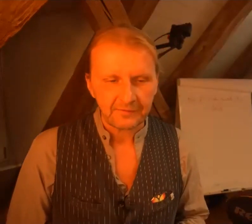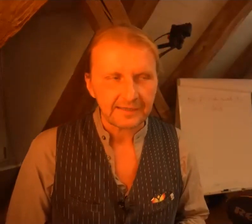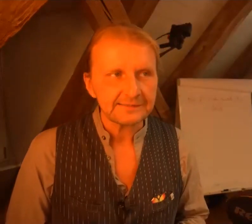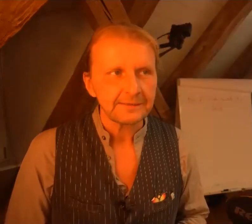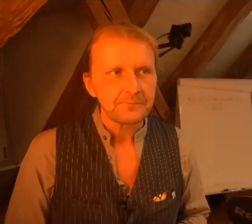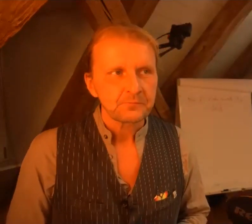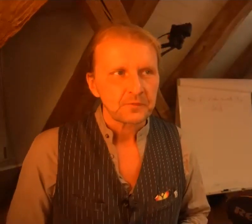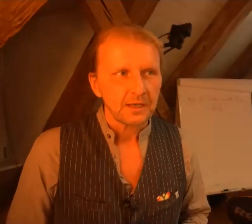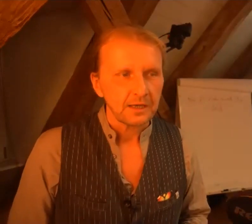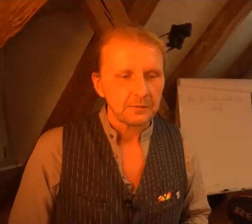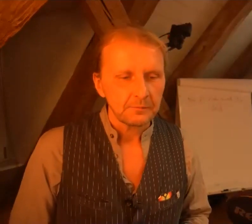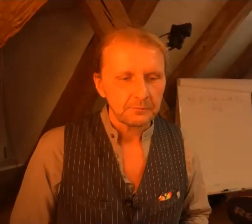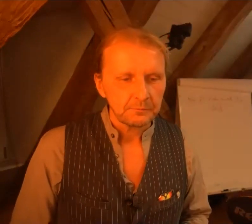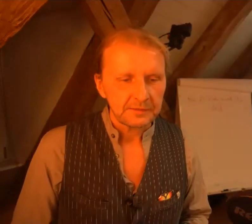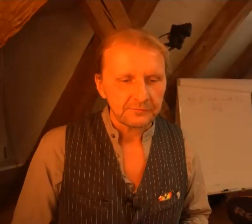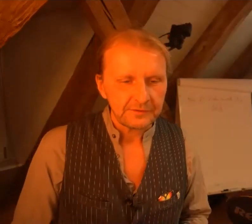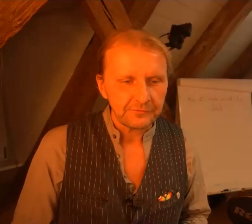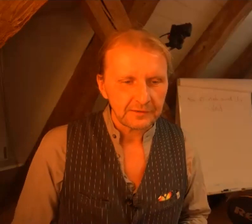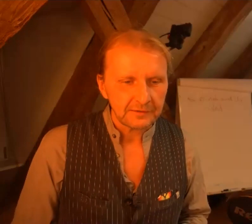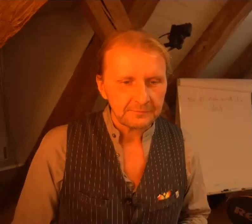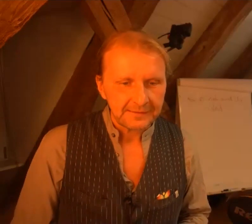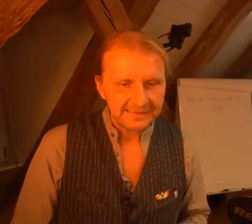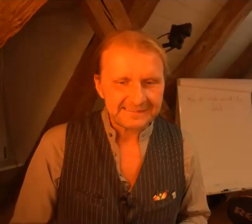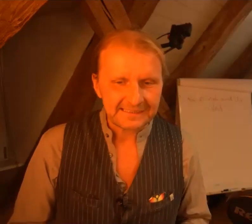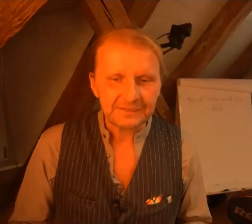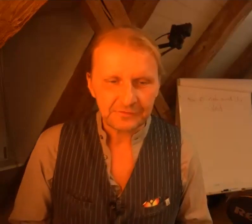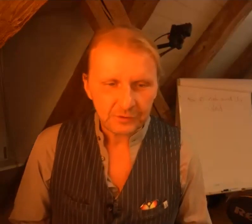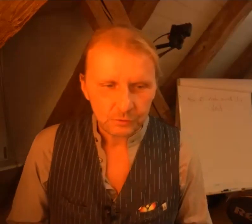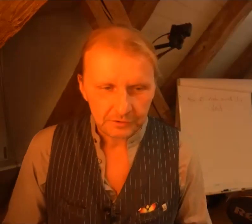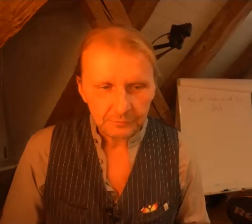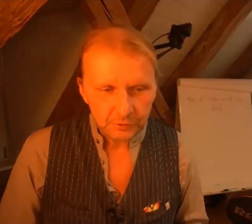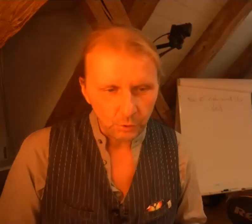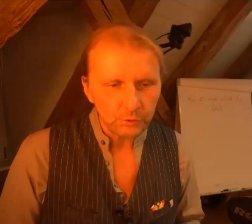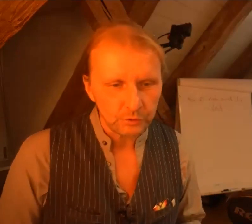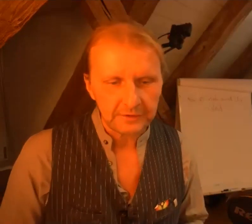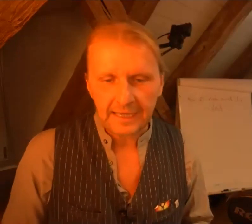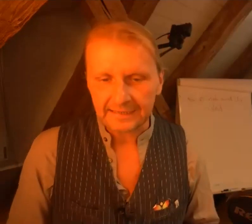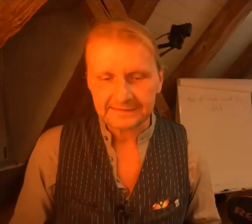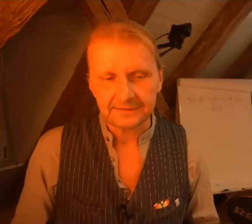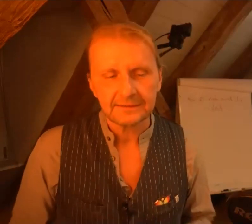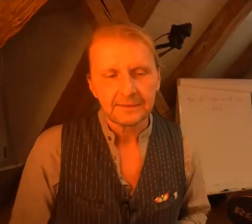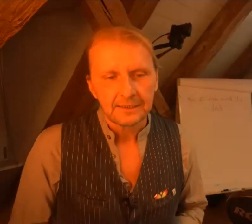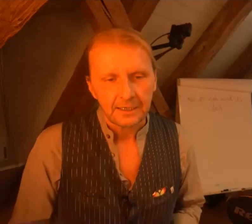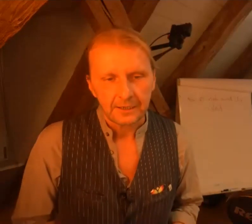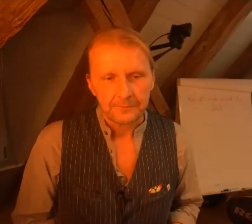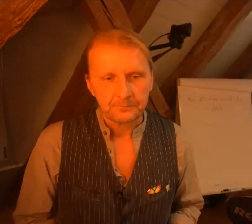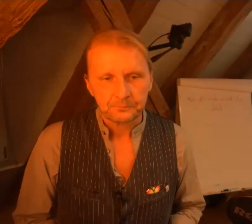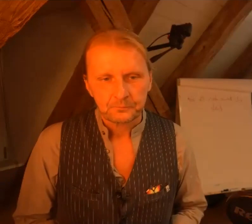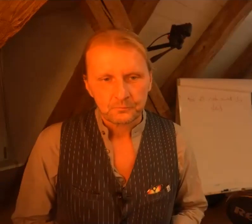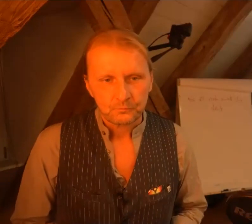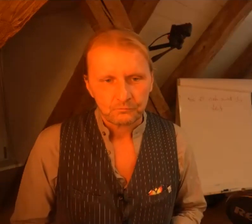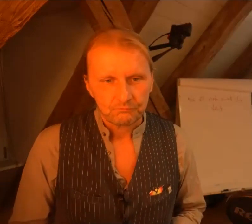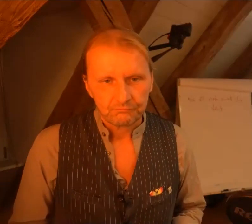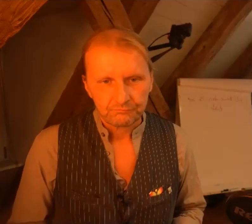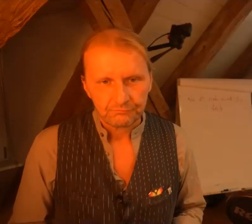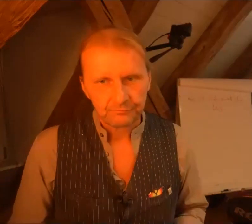weil er weiß, mit wie viel Incentivierungen, Belohnungen Ärzte